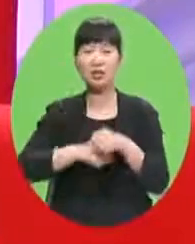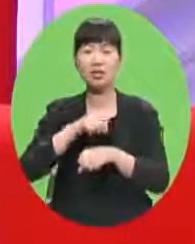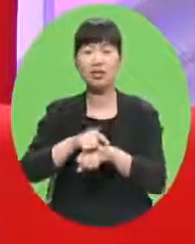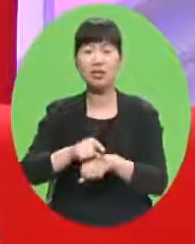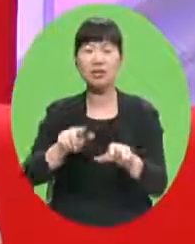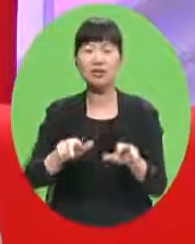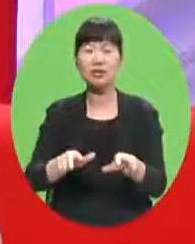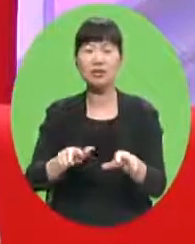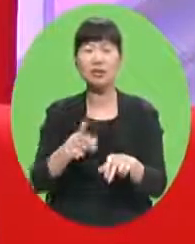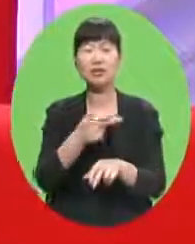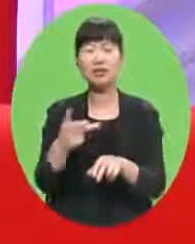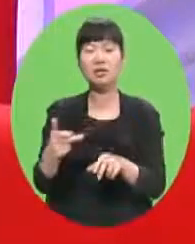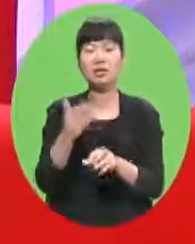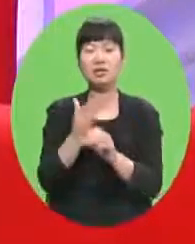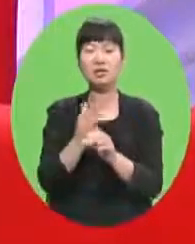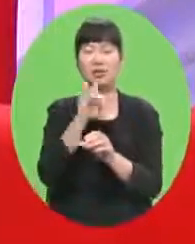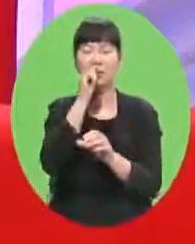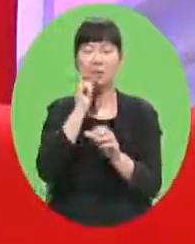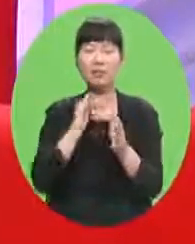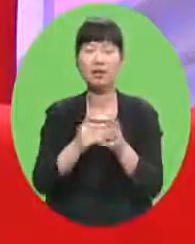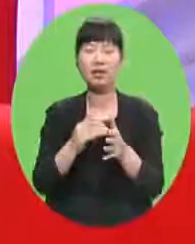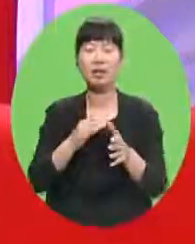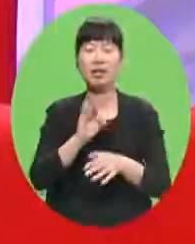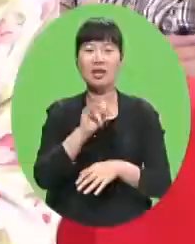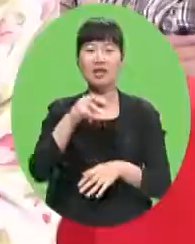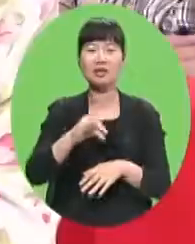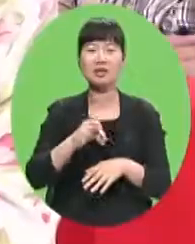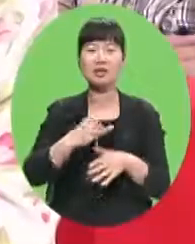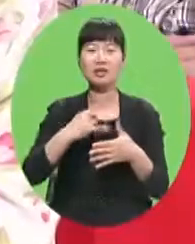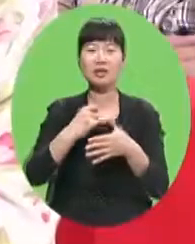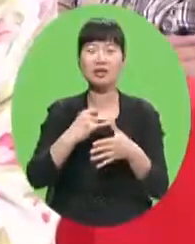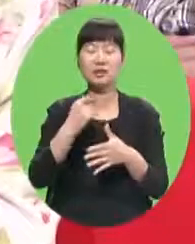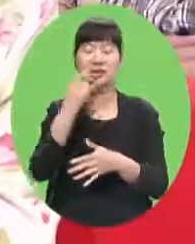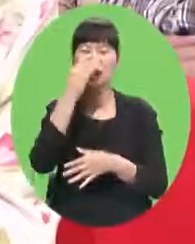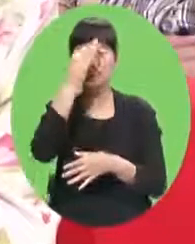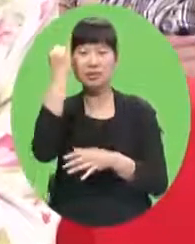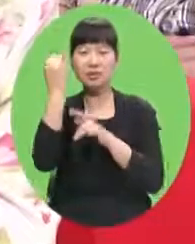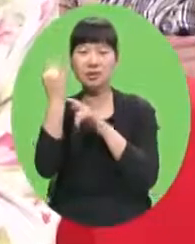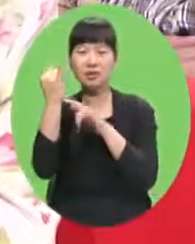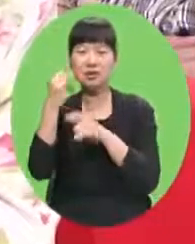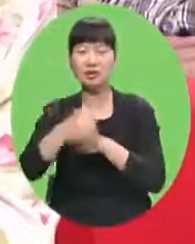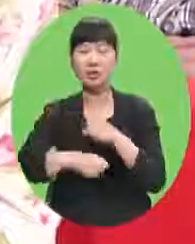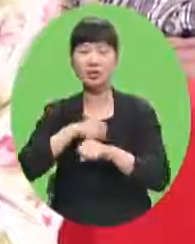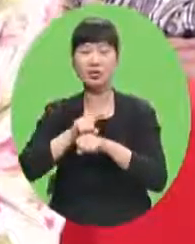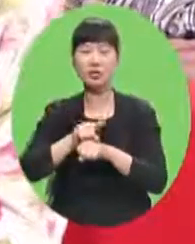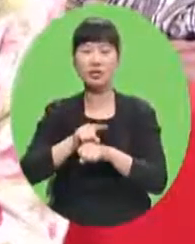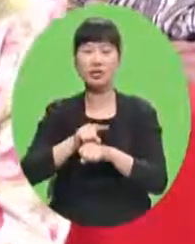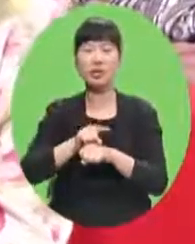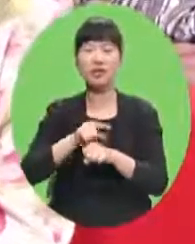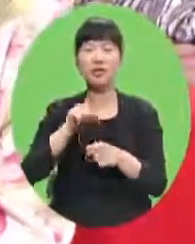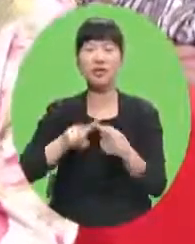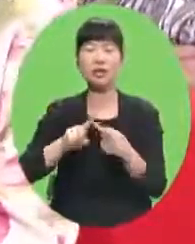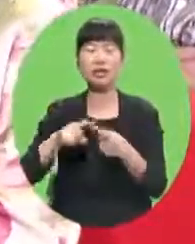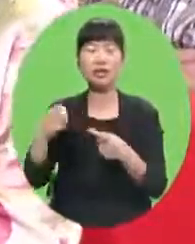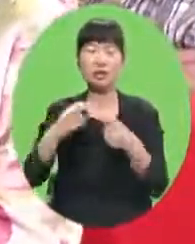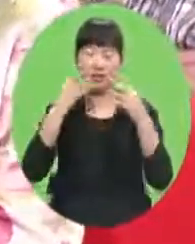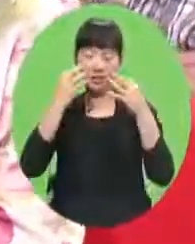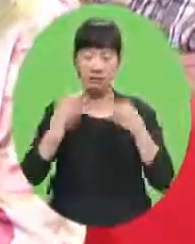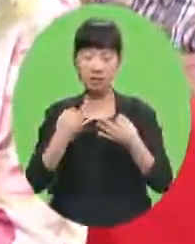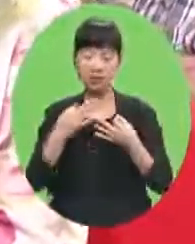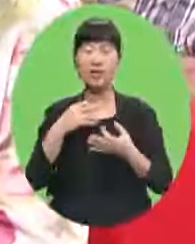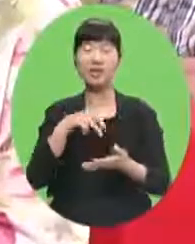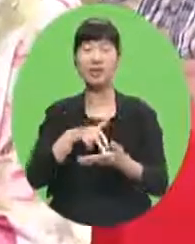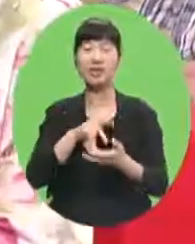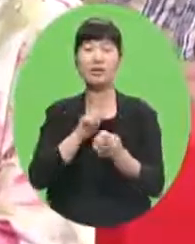굉장히 큰 화두예요. 근데 아승이 할머니께서는 이 자율성을 한번 조금 되돌아보는 기회가 되시면 도움이 많이 되실 것 같아요.